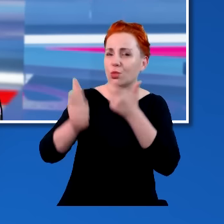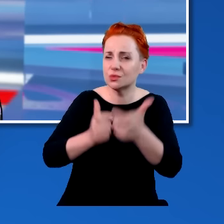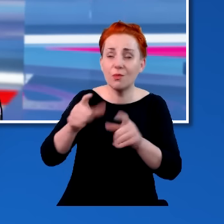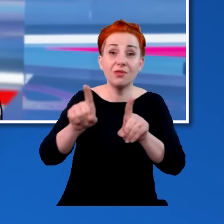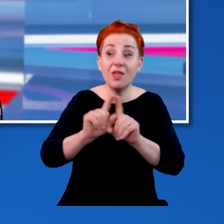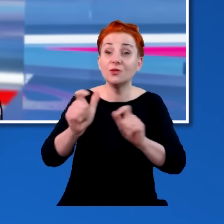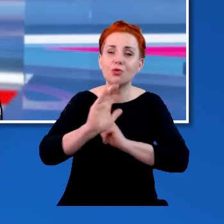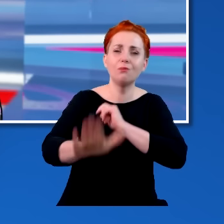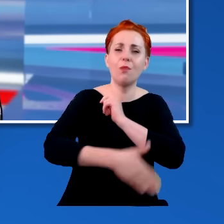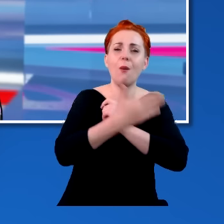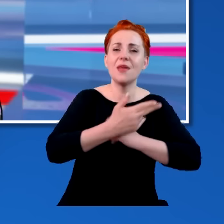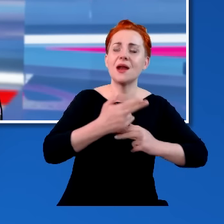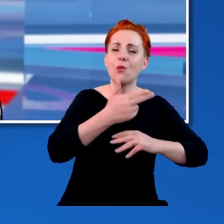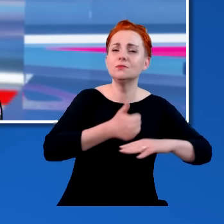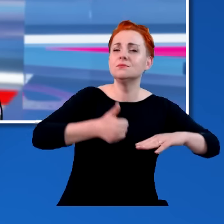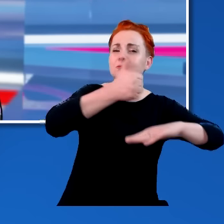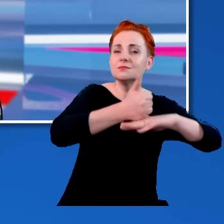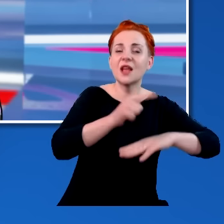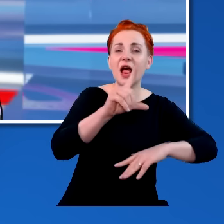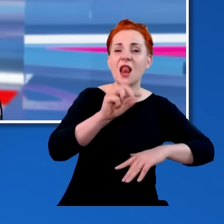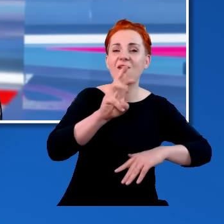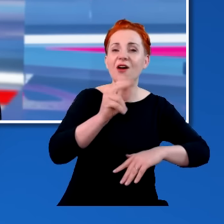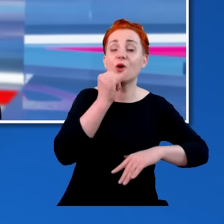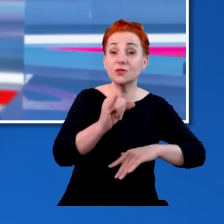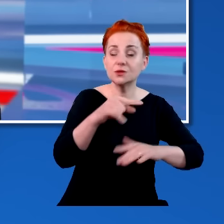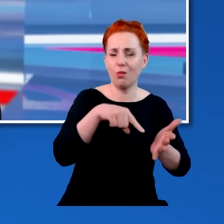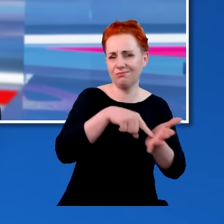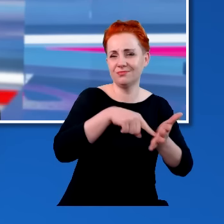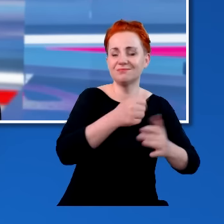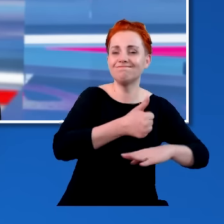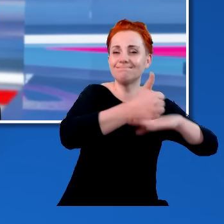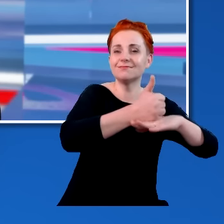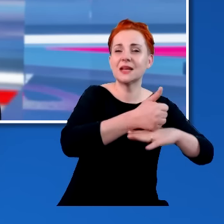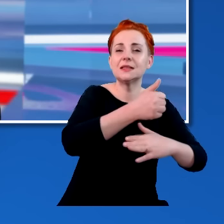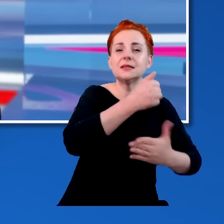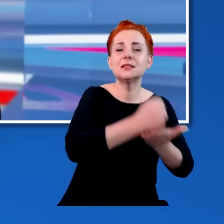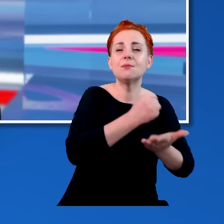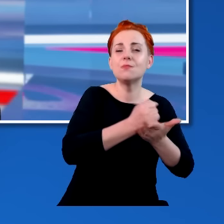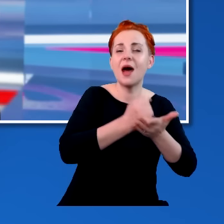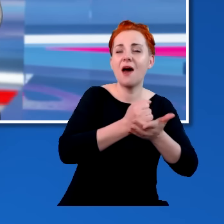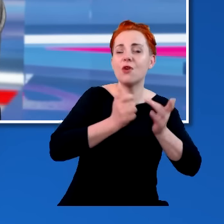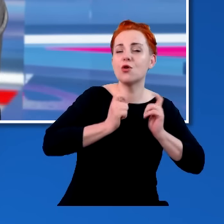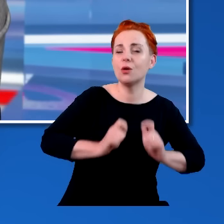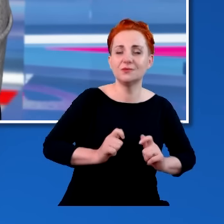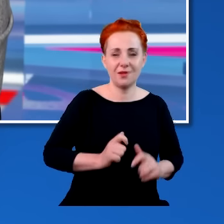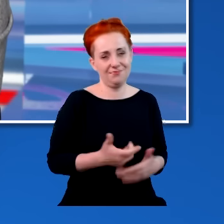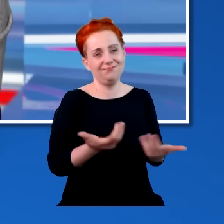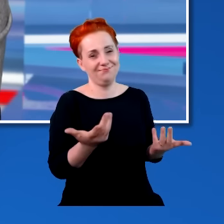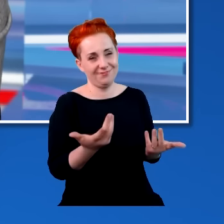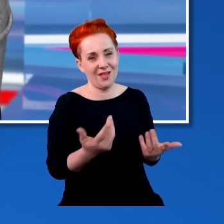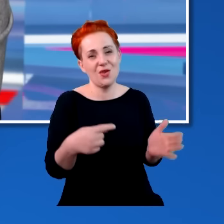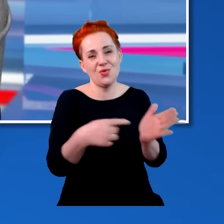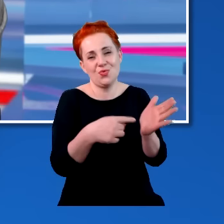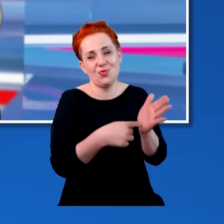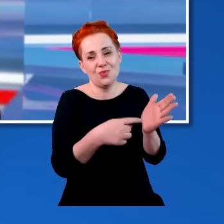popierał komisarz Janusz Lewandowski do spraw rolnictwa, i który mówił, wie że pan, to był Janusz Lewandowski PiSu. To jest, że tak